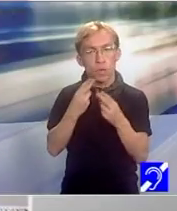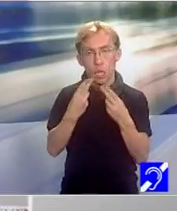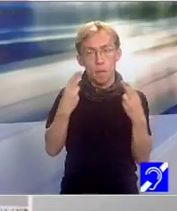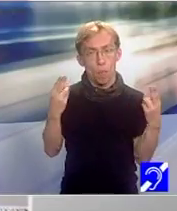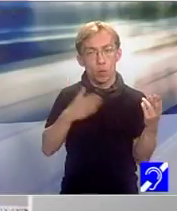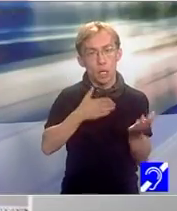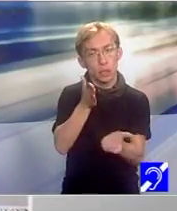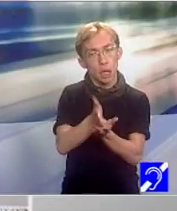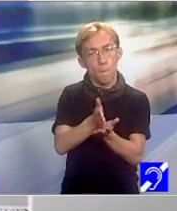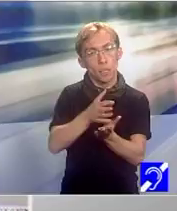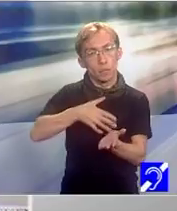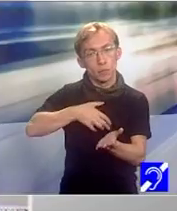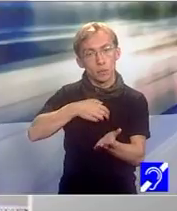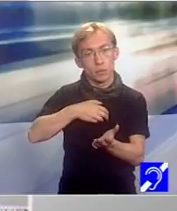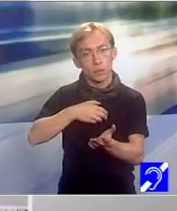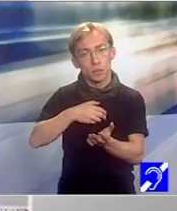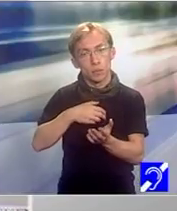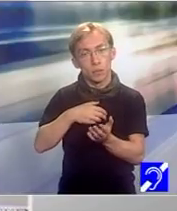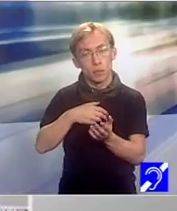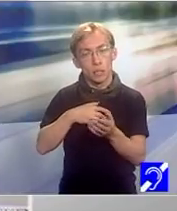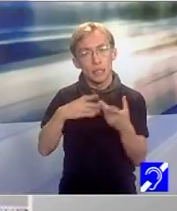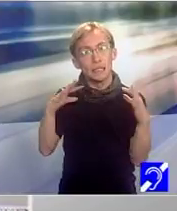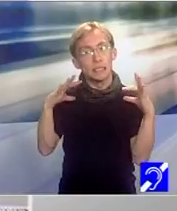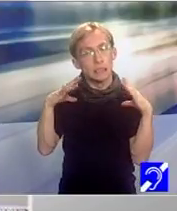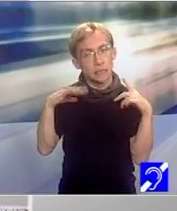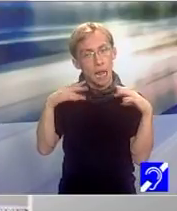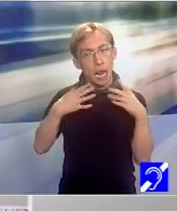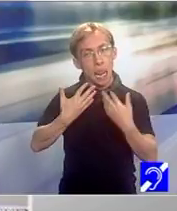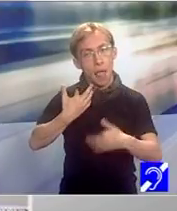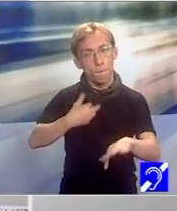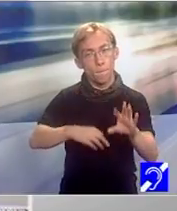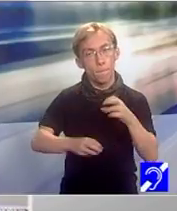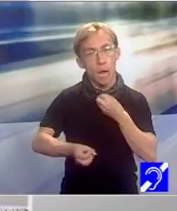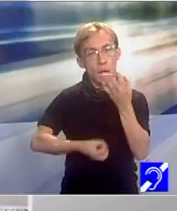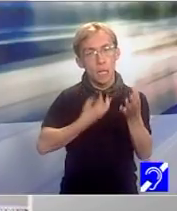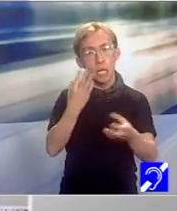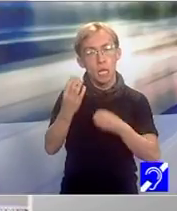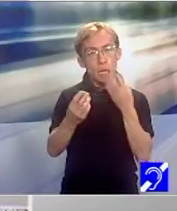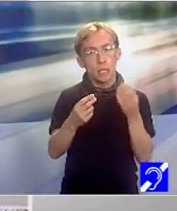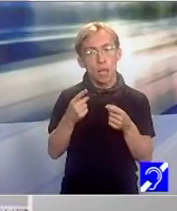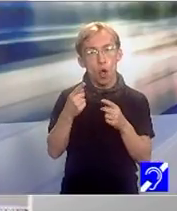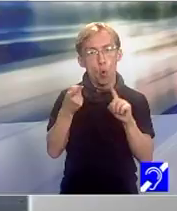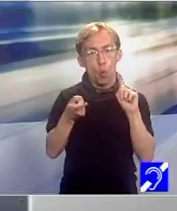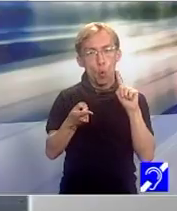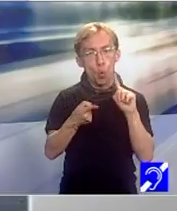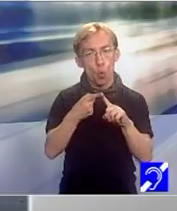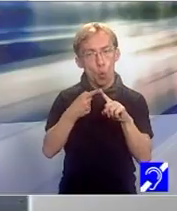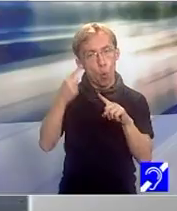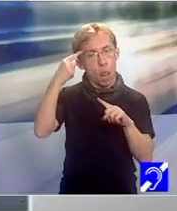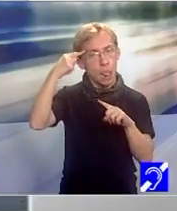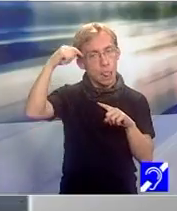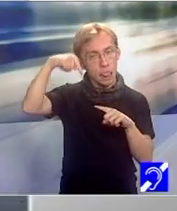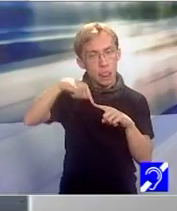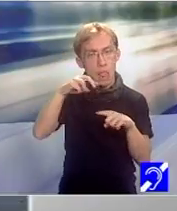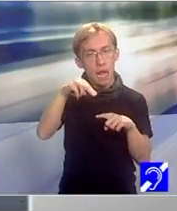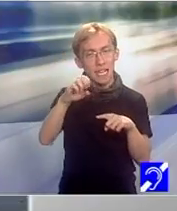importantă. Prin degranularea mastocitelor se eliberează histamina care interferează cu neurotransmițătorii, astfel încât